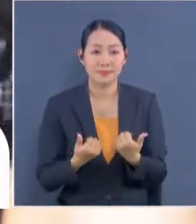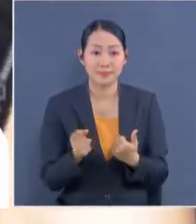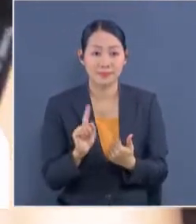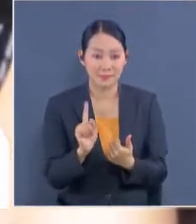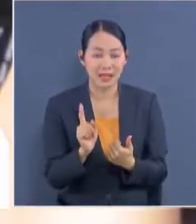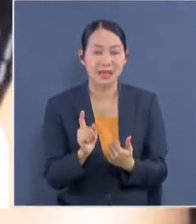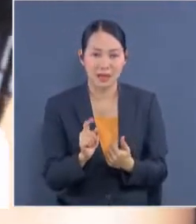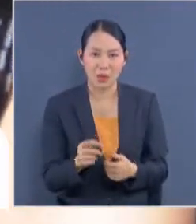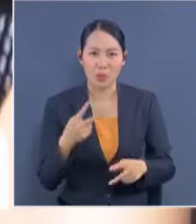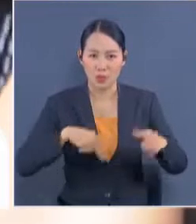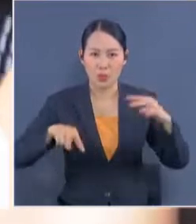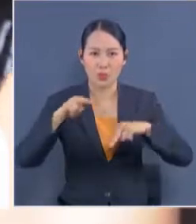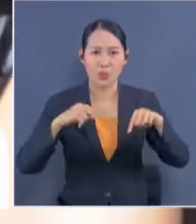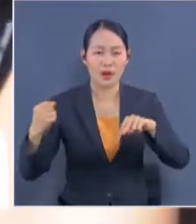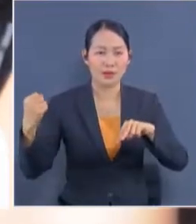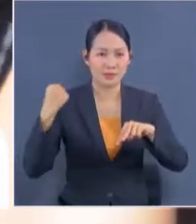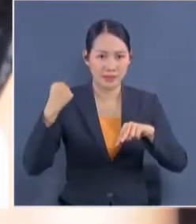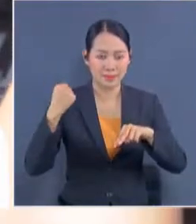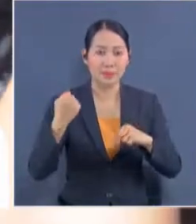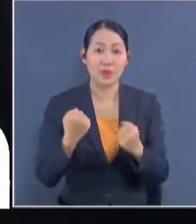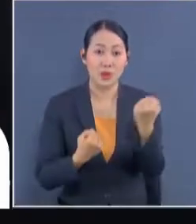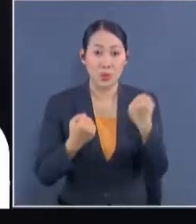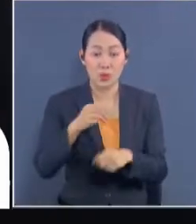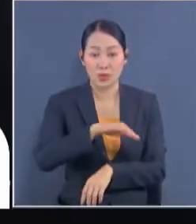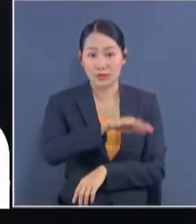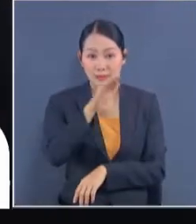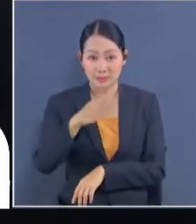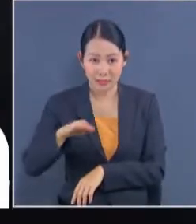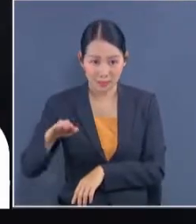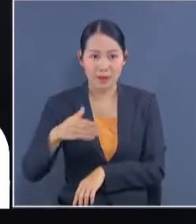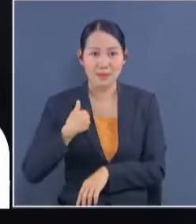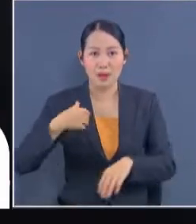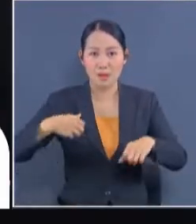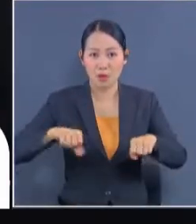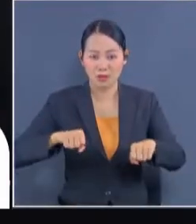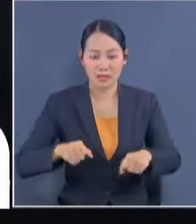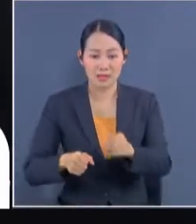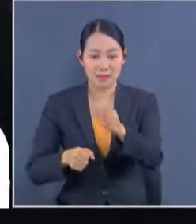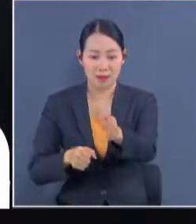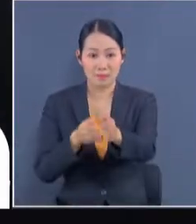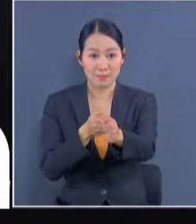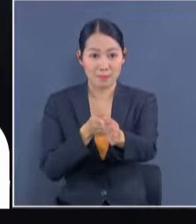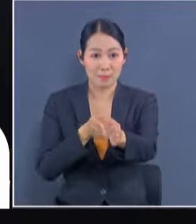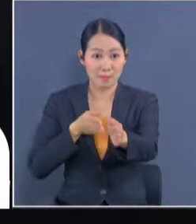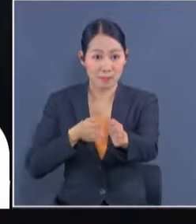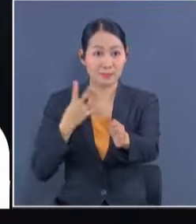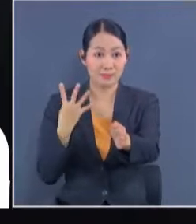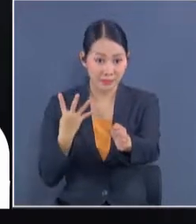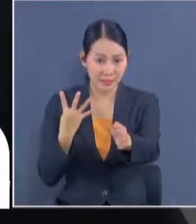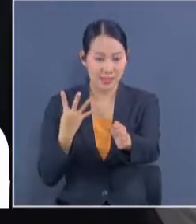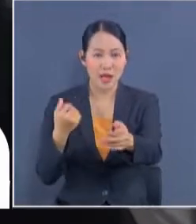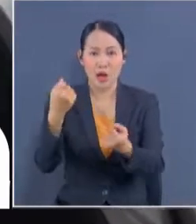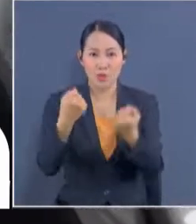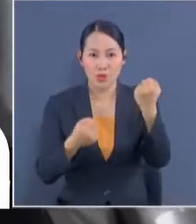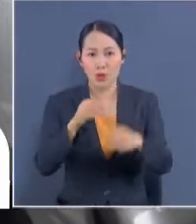จเนี่ย4คันแล้วก็มีรถกระบะของตำรวจประกบท้ายรถห้องขังอีก1คันแล้วภายในรถห้องขังเนี่ยยังมีตำร